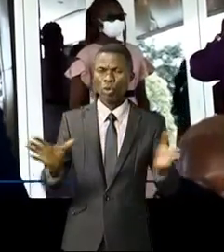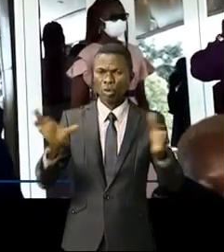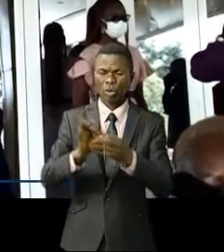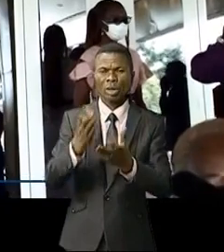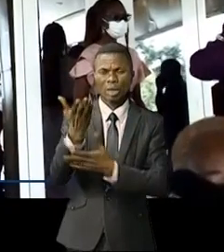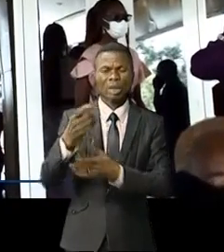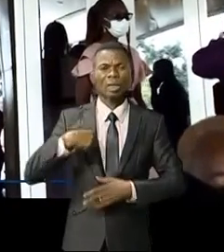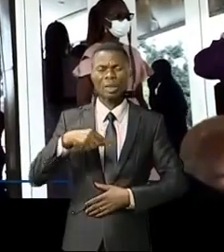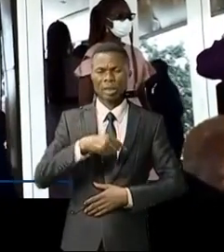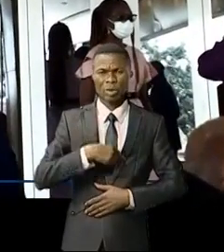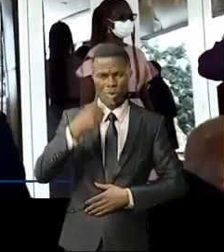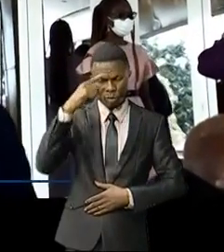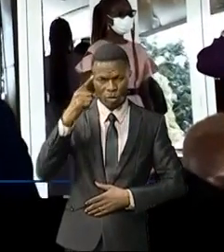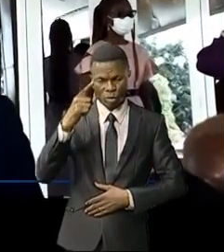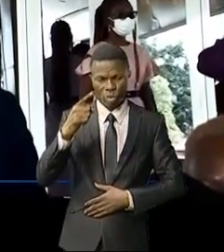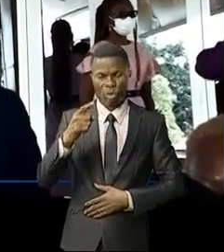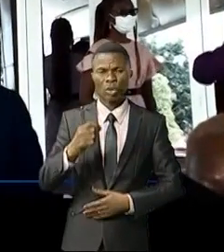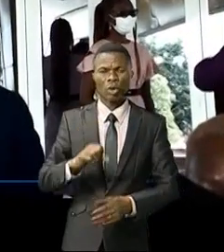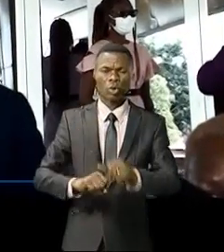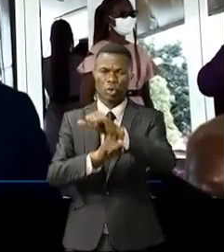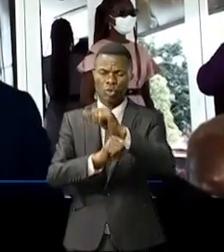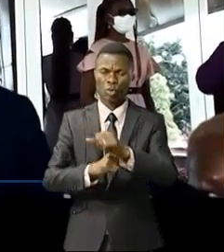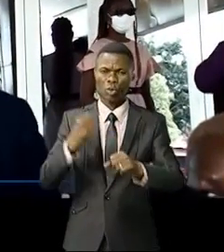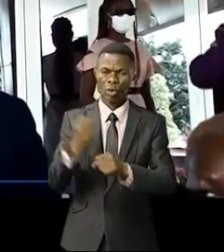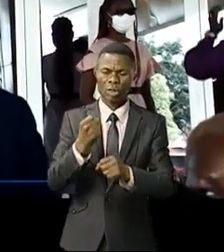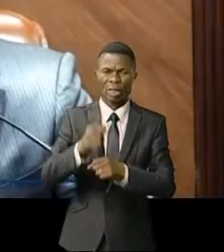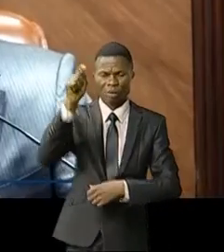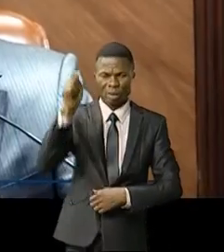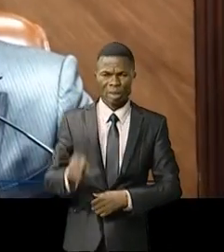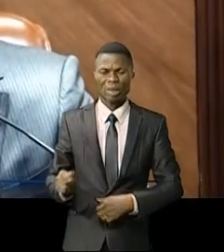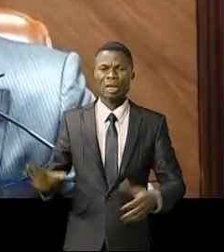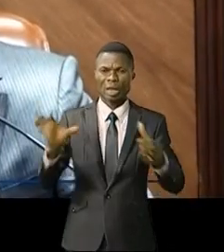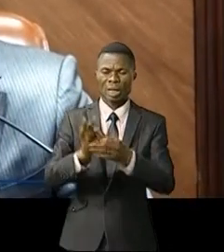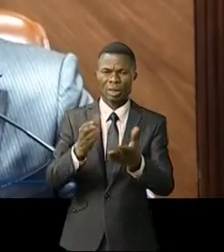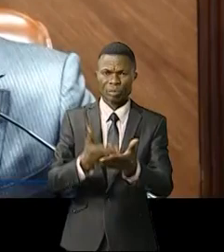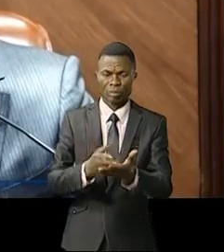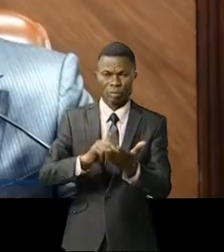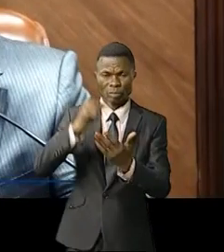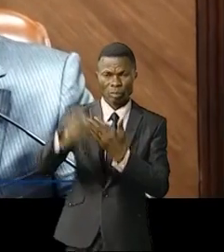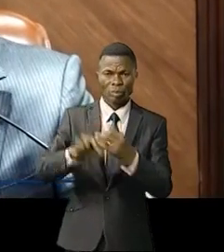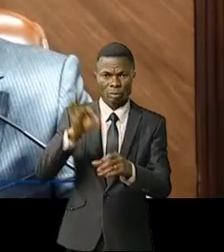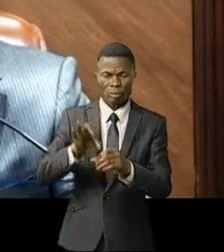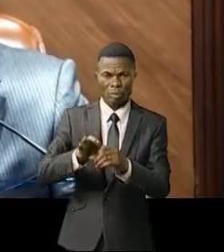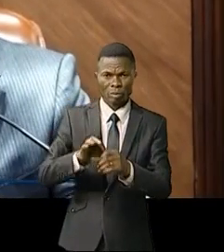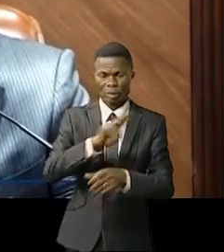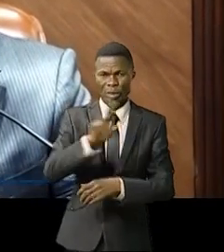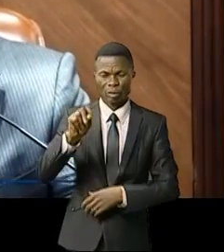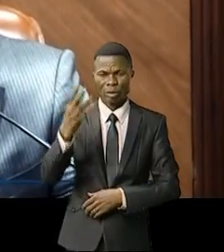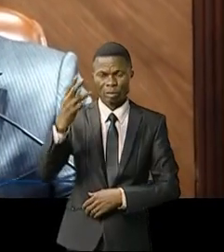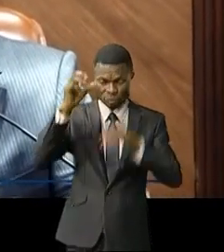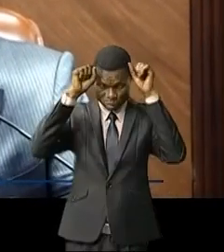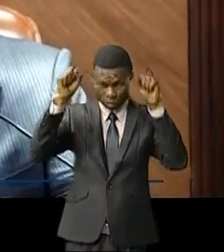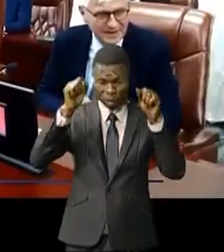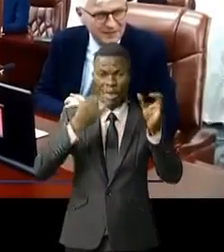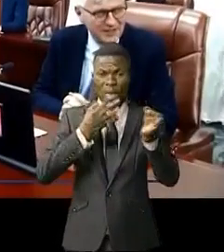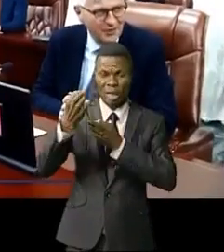sollicité pour soutenir leurs propres efforts de réconciliation. Au sujet des prochaines élections à RDC, le chef de l'État a